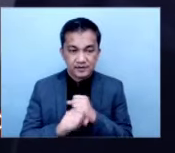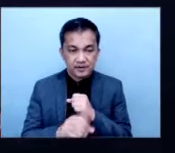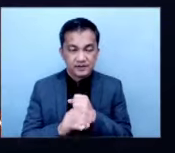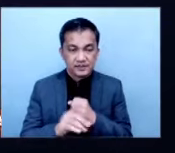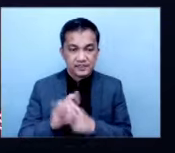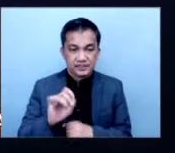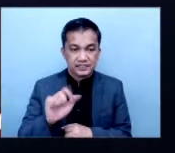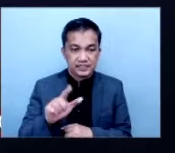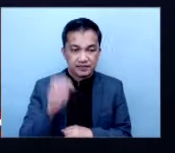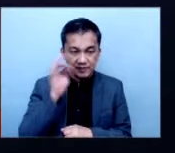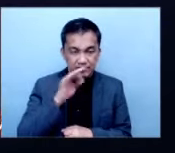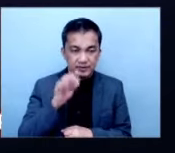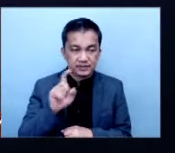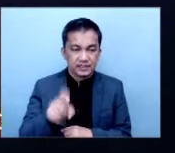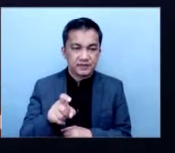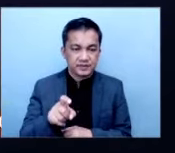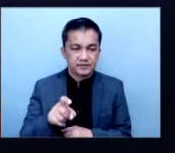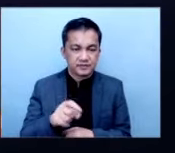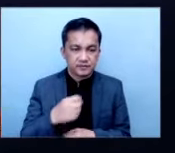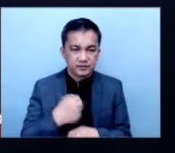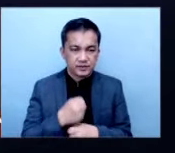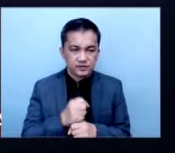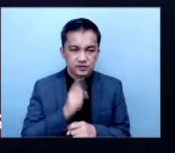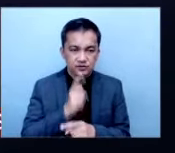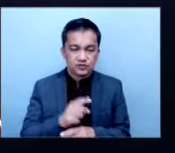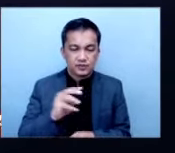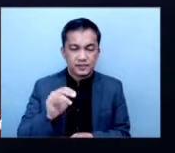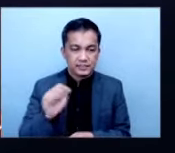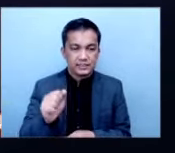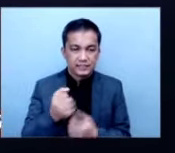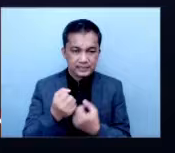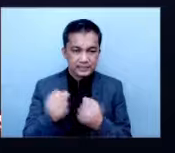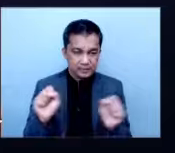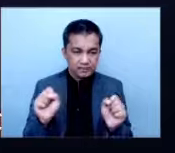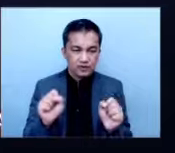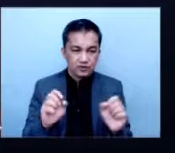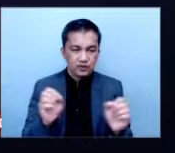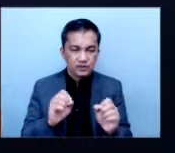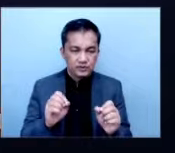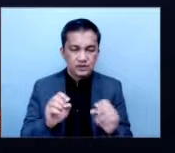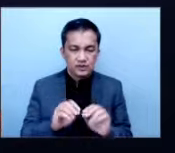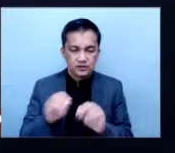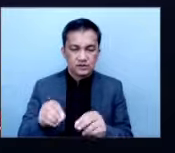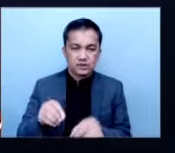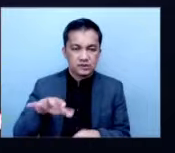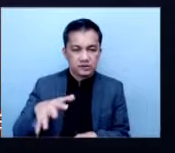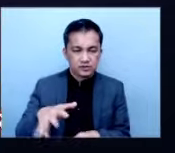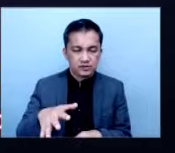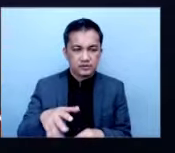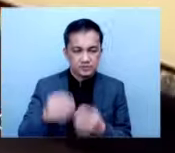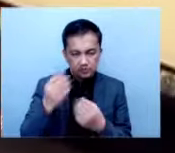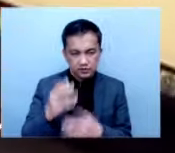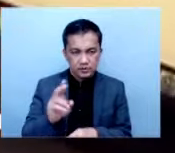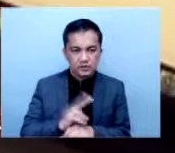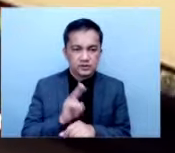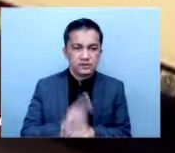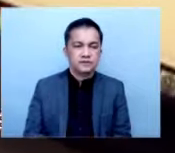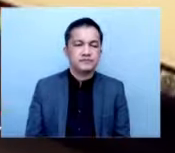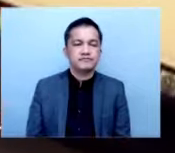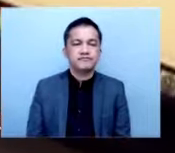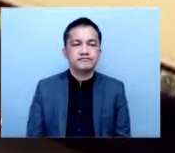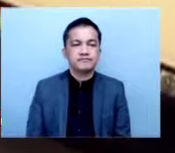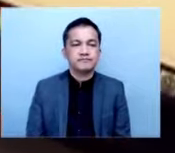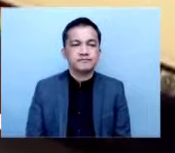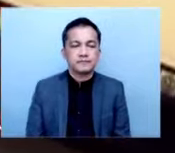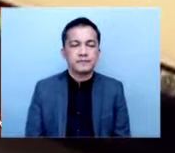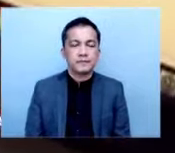pinoys dapat din daw siguraduhin ng Meta na ligtas at walang nak kompromisong impormasyon mula sa users sa gitna naman ng